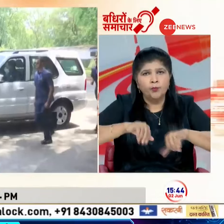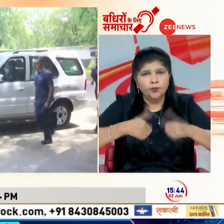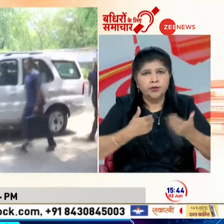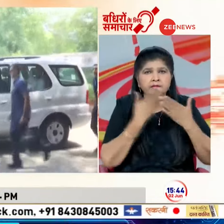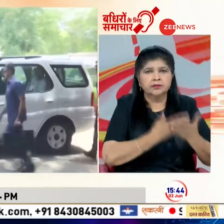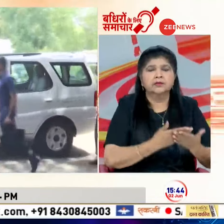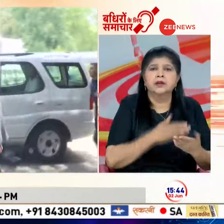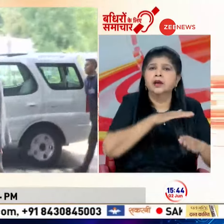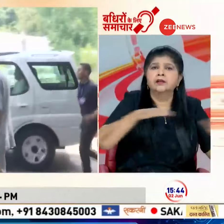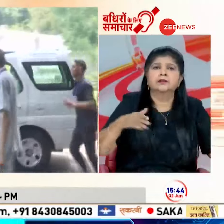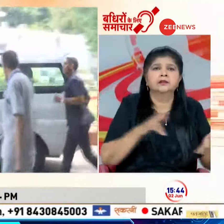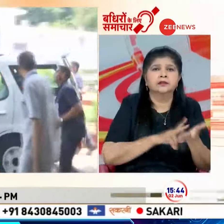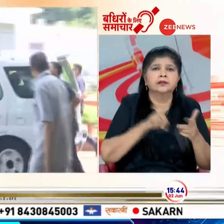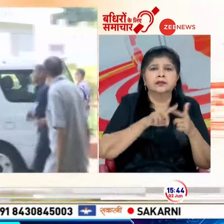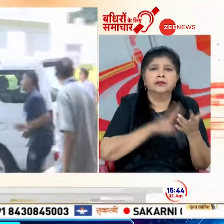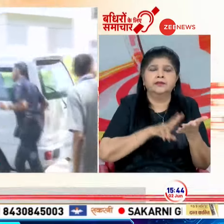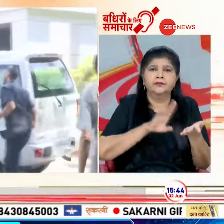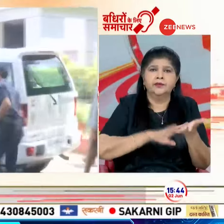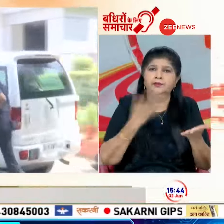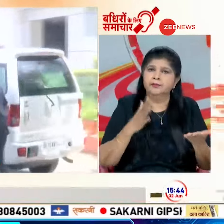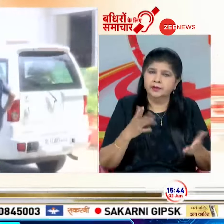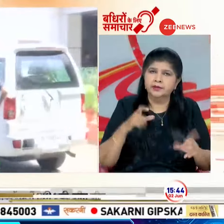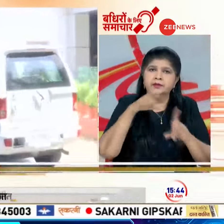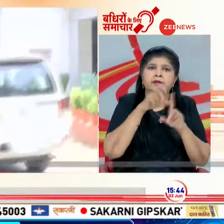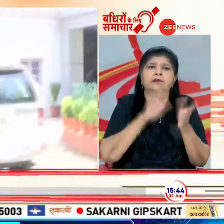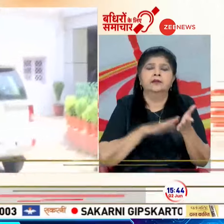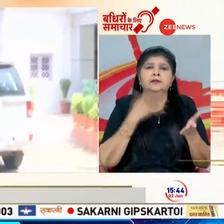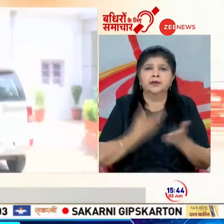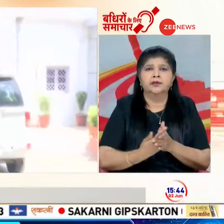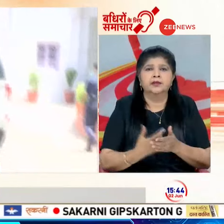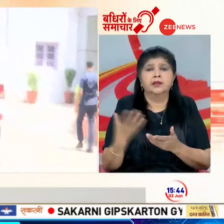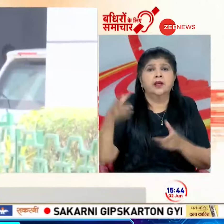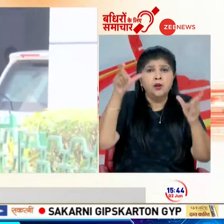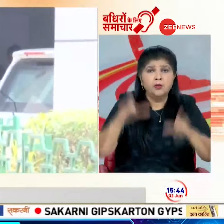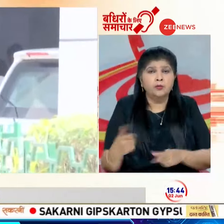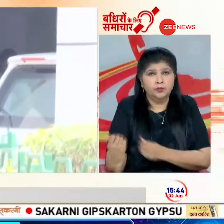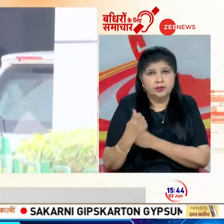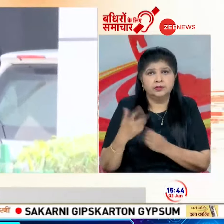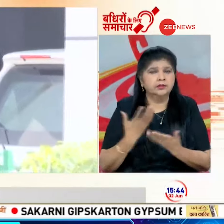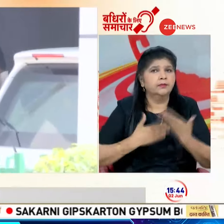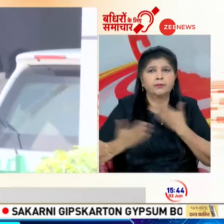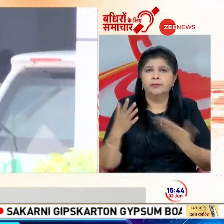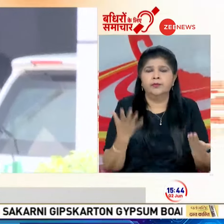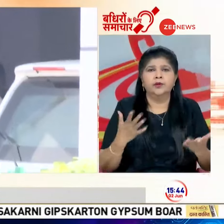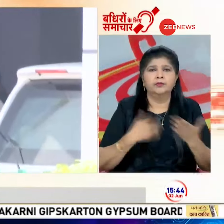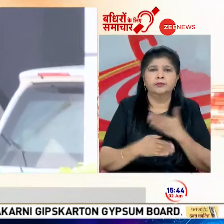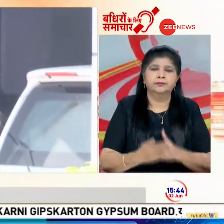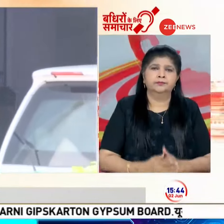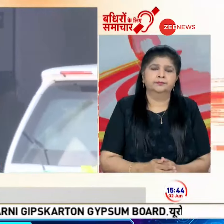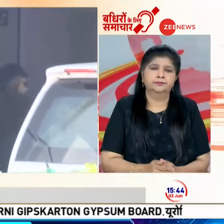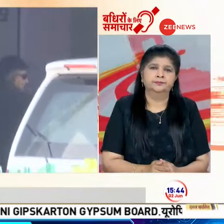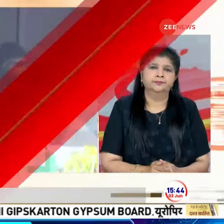पोल का आधार ईवीएम नहीं डीएम है, जनशक्ति से बड़ा बल और कोई नहीं